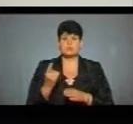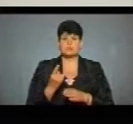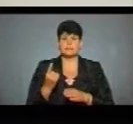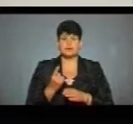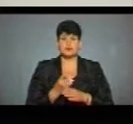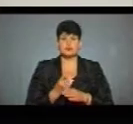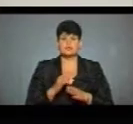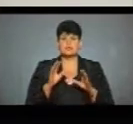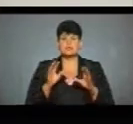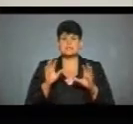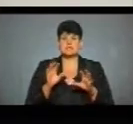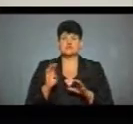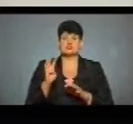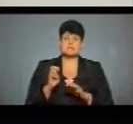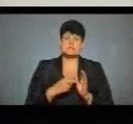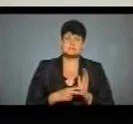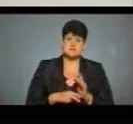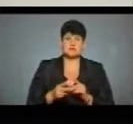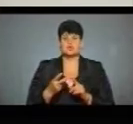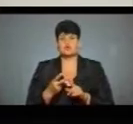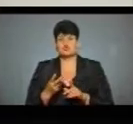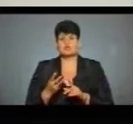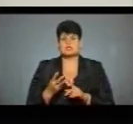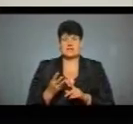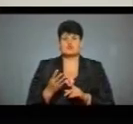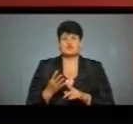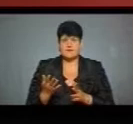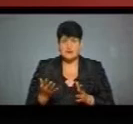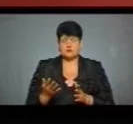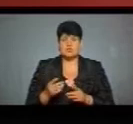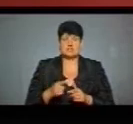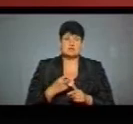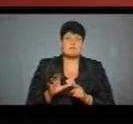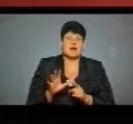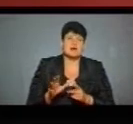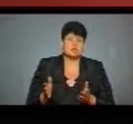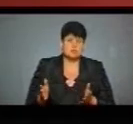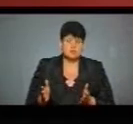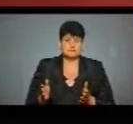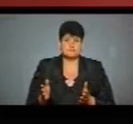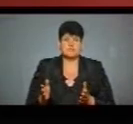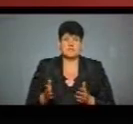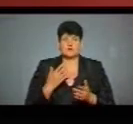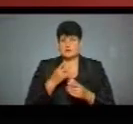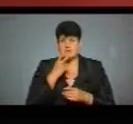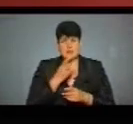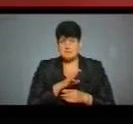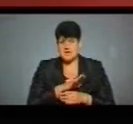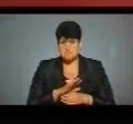статті 470, чи другої, чи третьої, чи четвертої, чи п'ятої, якщо там не